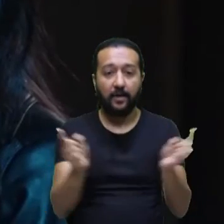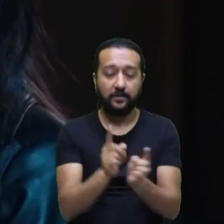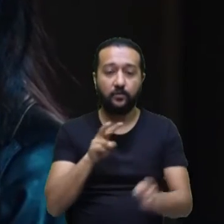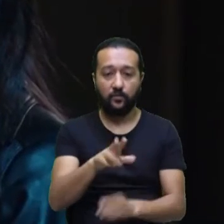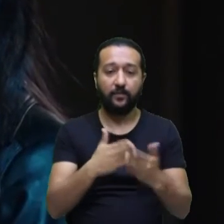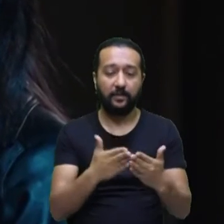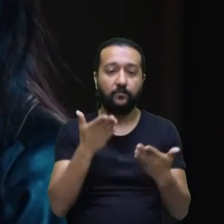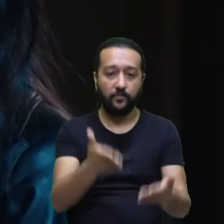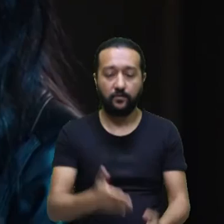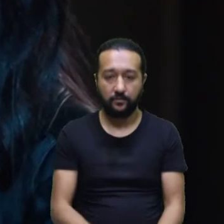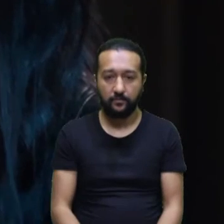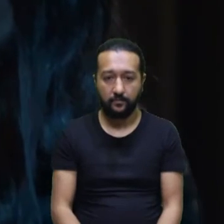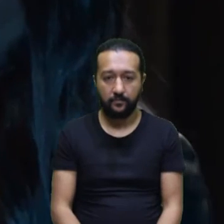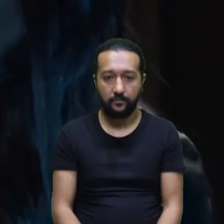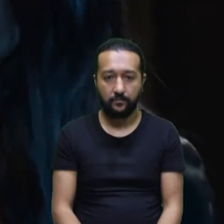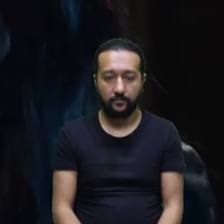yolu bu kitap.